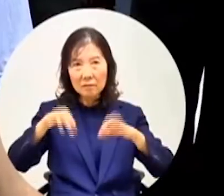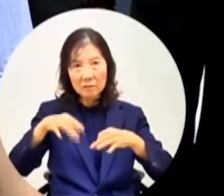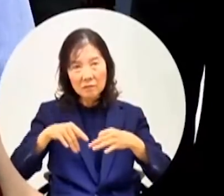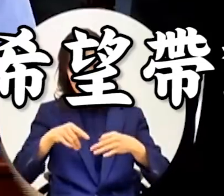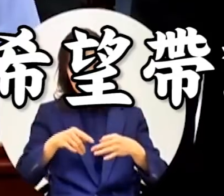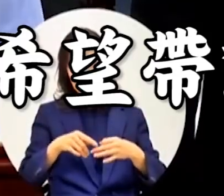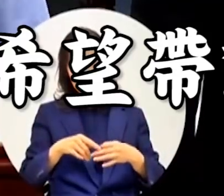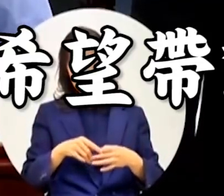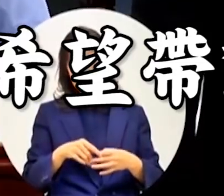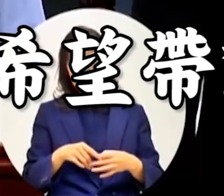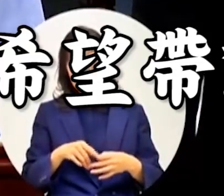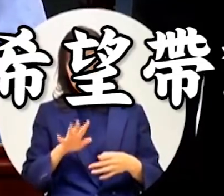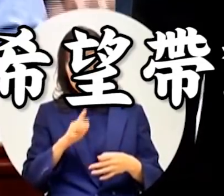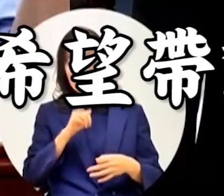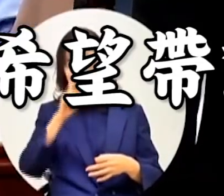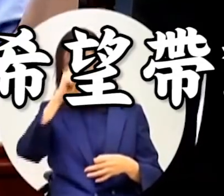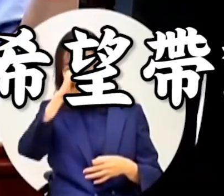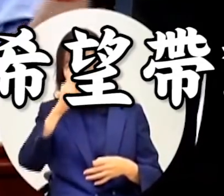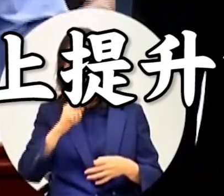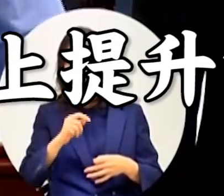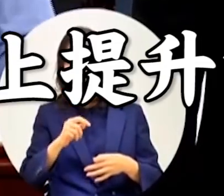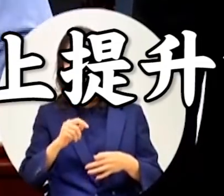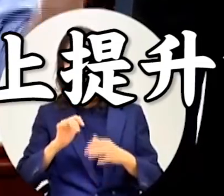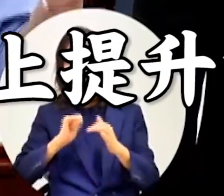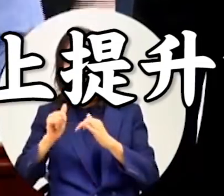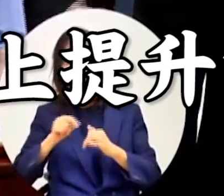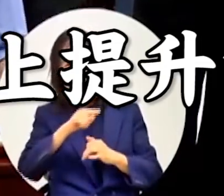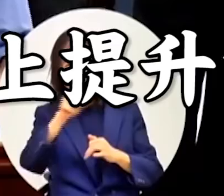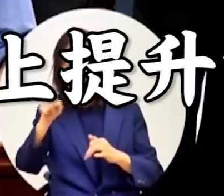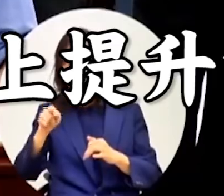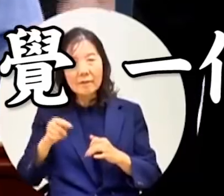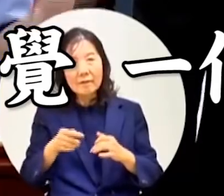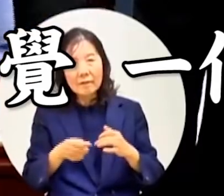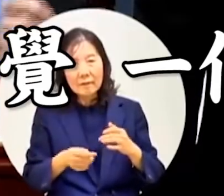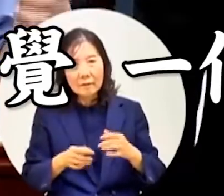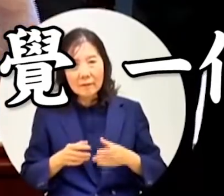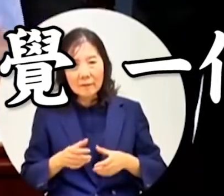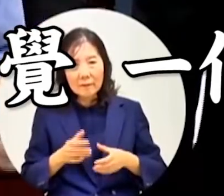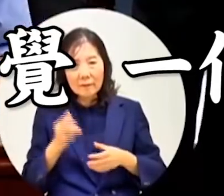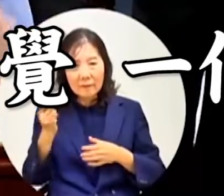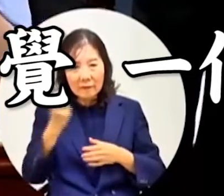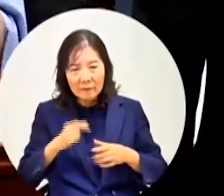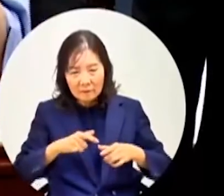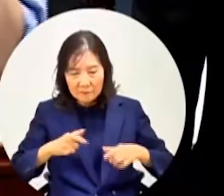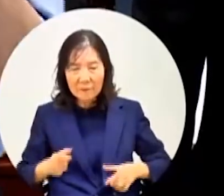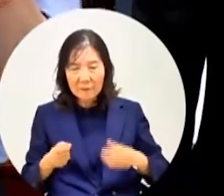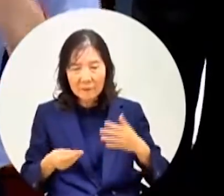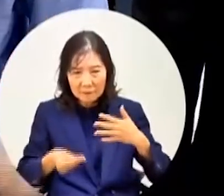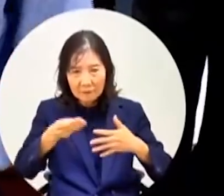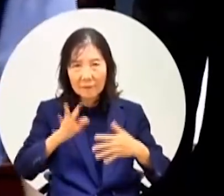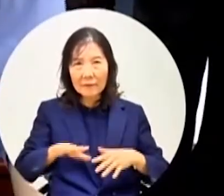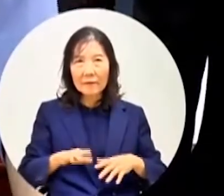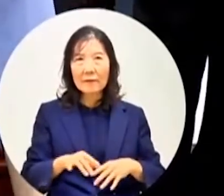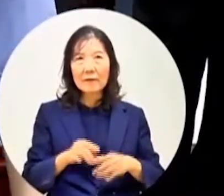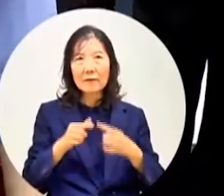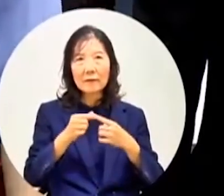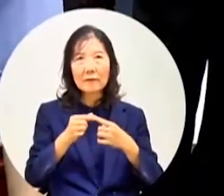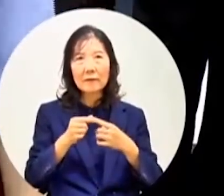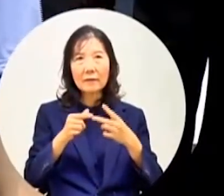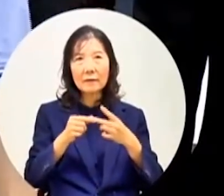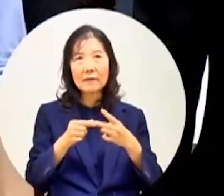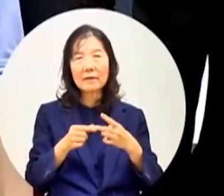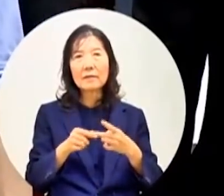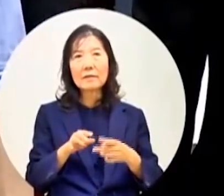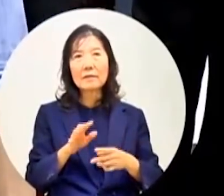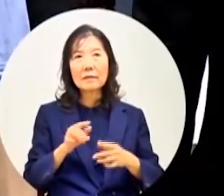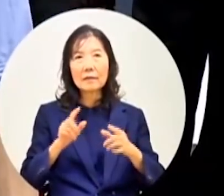候，我们是希望带动市民一个向上提升的力量，一种感觉，一个目标。我第一点我要跟你报告。 好， 第二点，我们